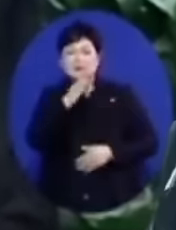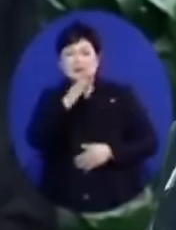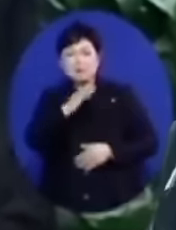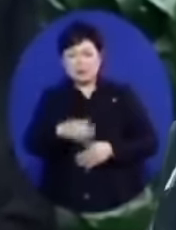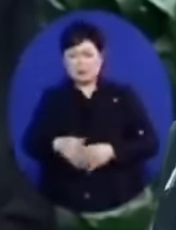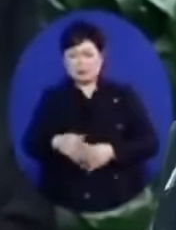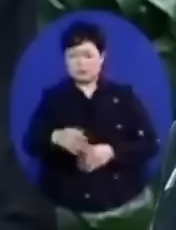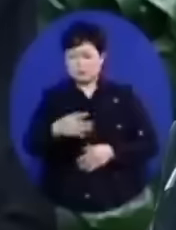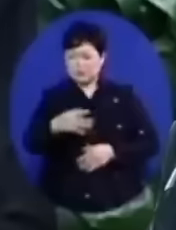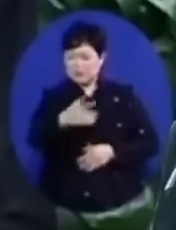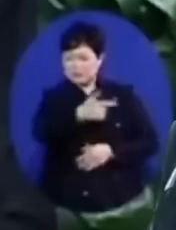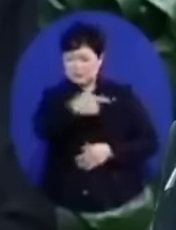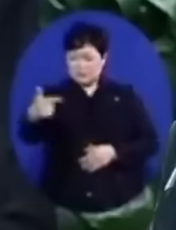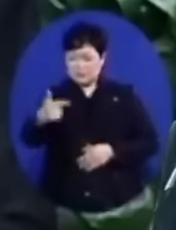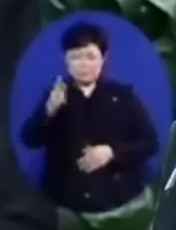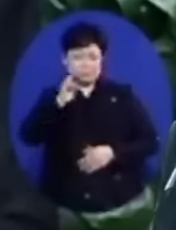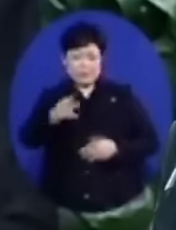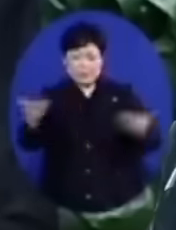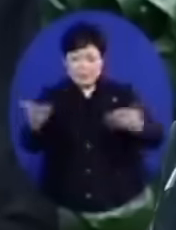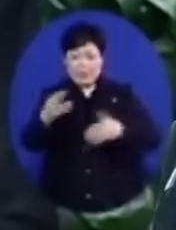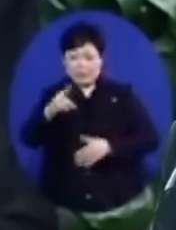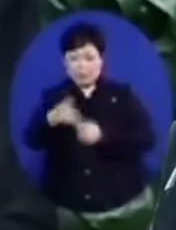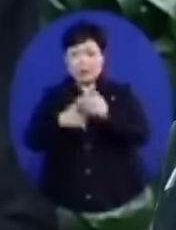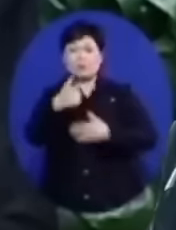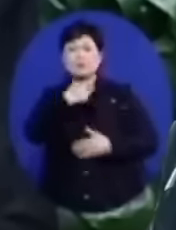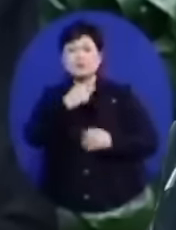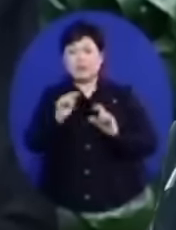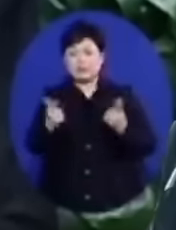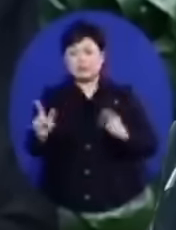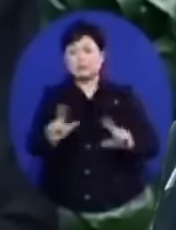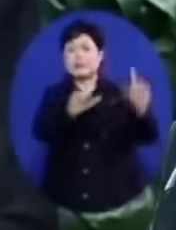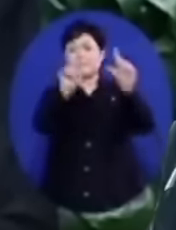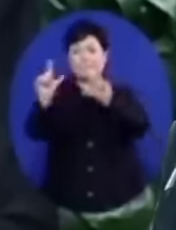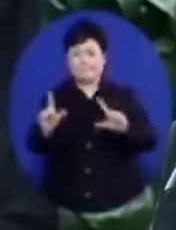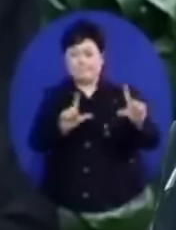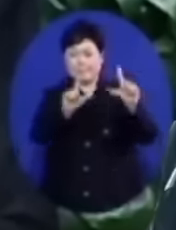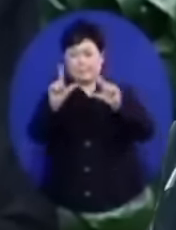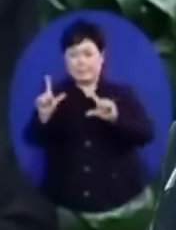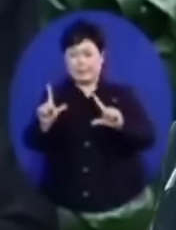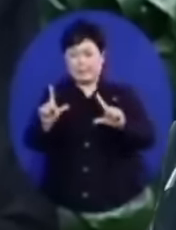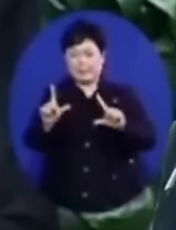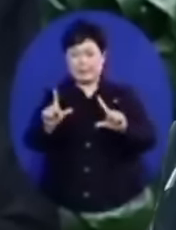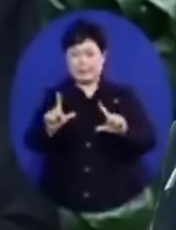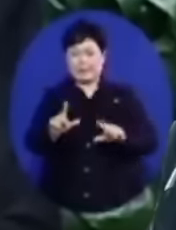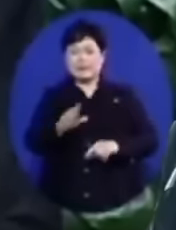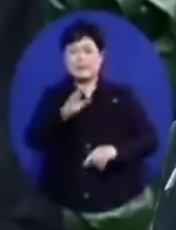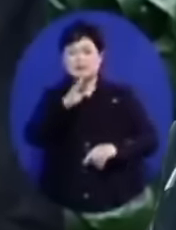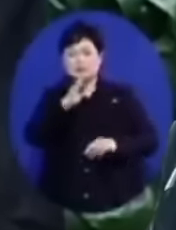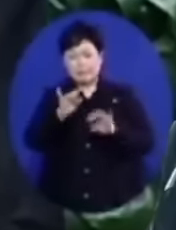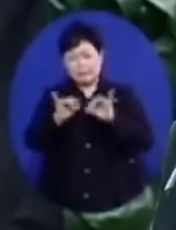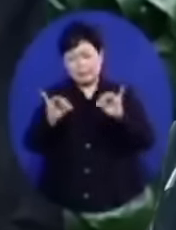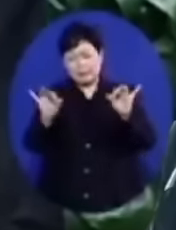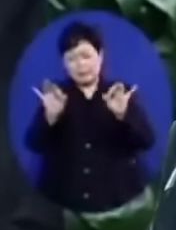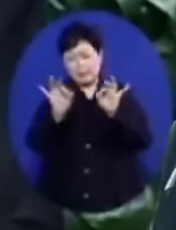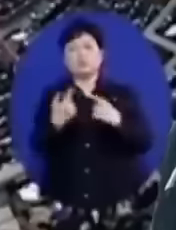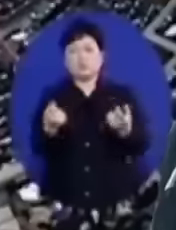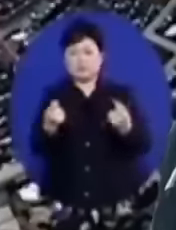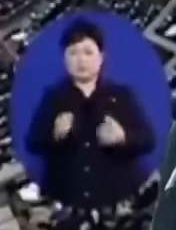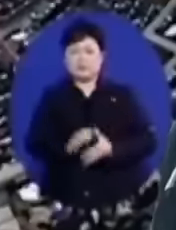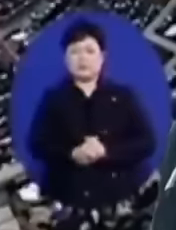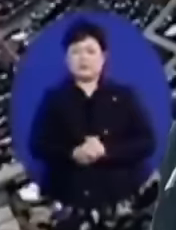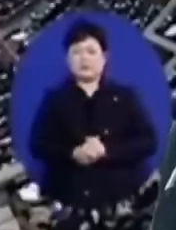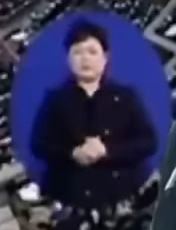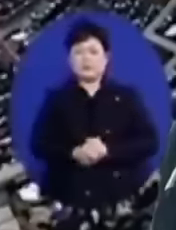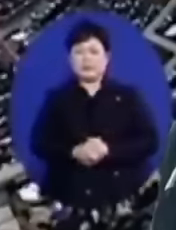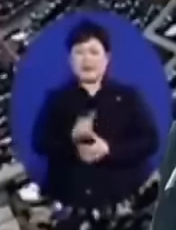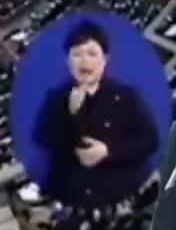해도 하나님이 원치 않은 삶은 먼지와 티끌 같습니다.